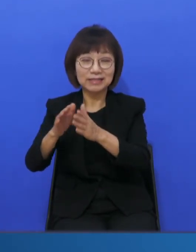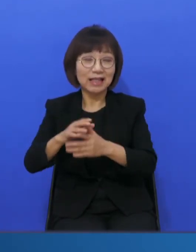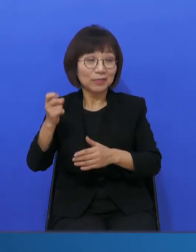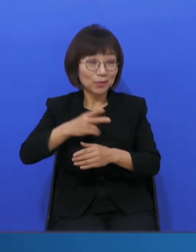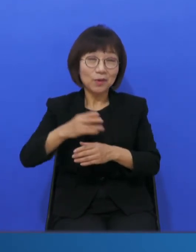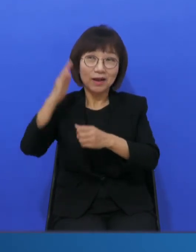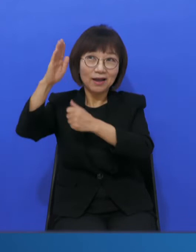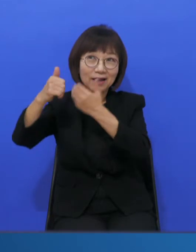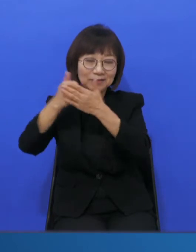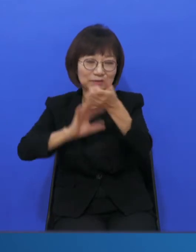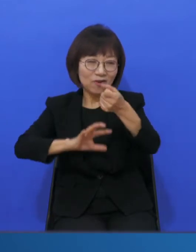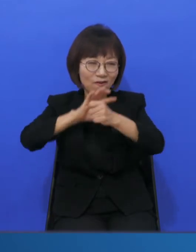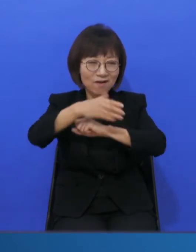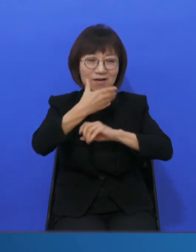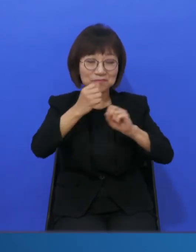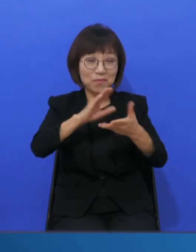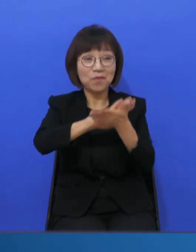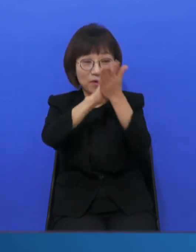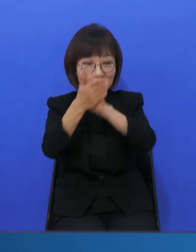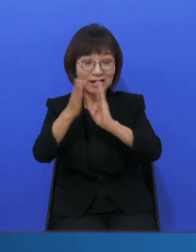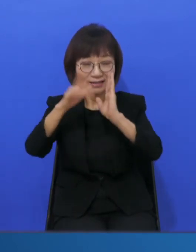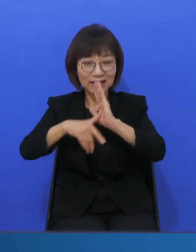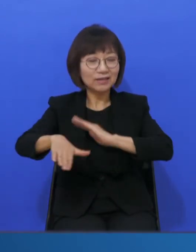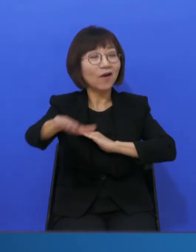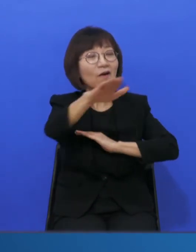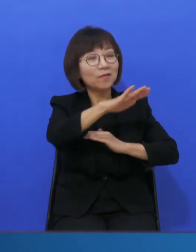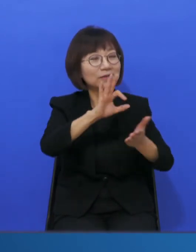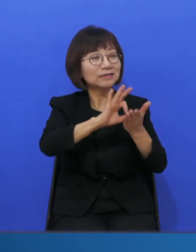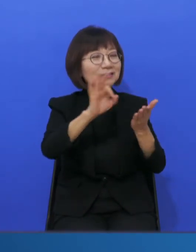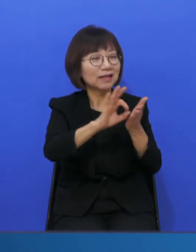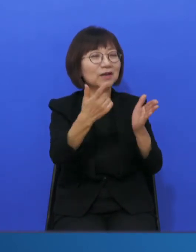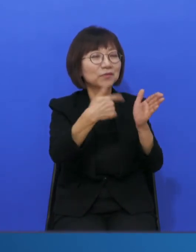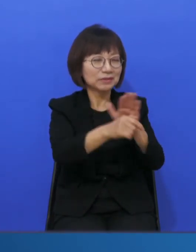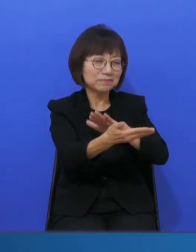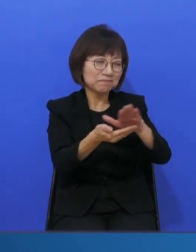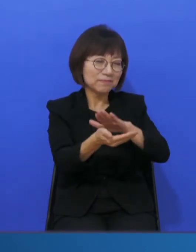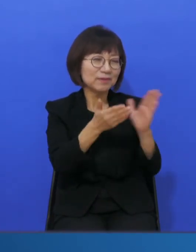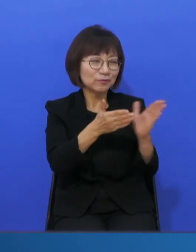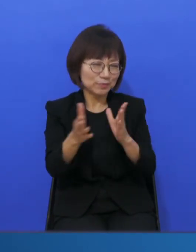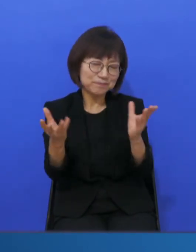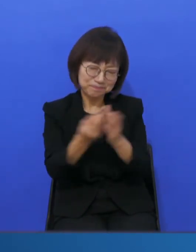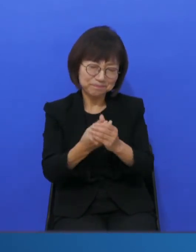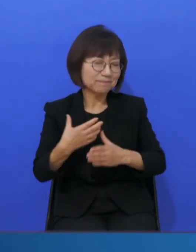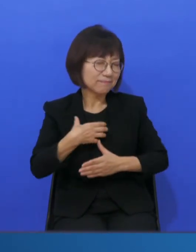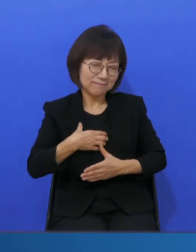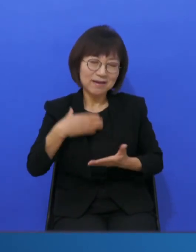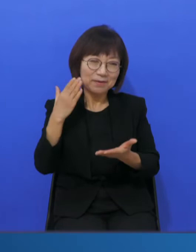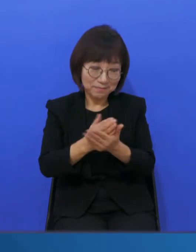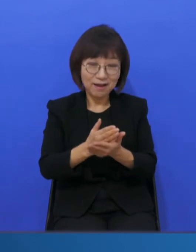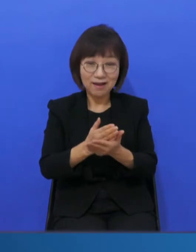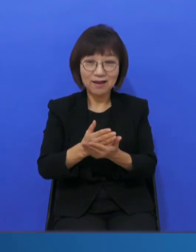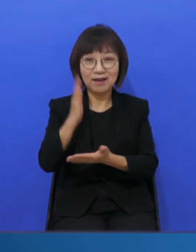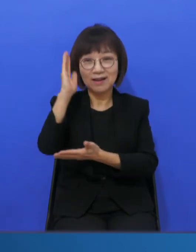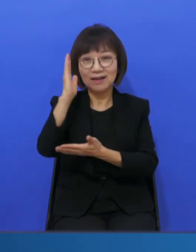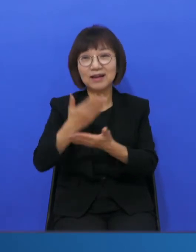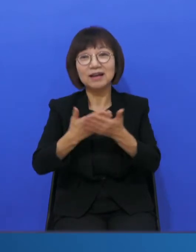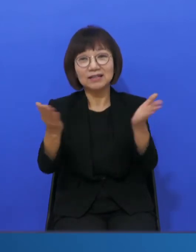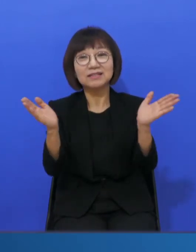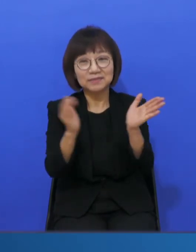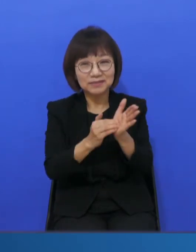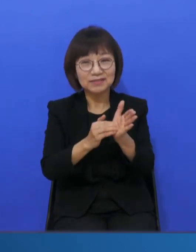놓으신 For 겁니다. world evangelization and for you to be used for world evangelization, God has already prepared everything. 확실합니다. I'm so sure of